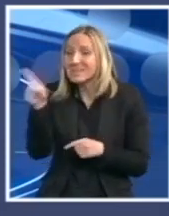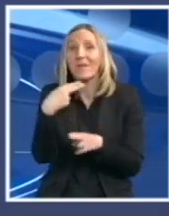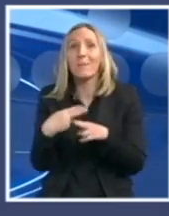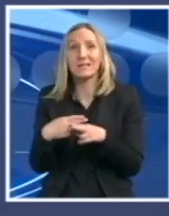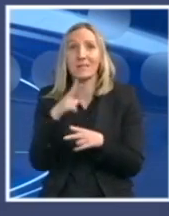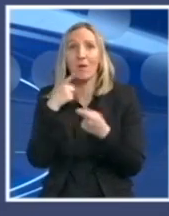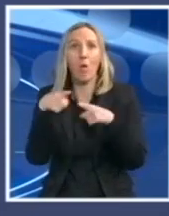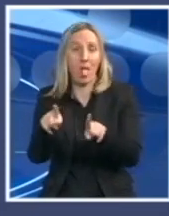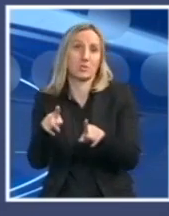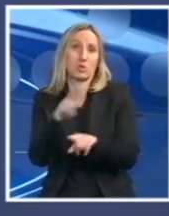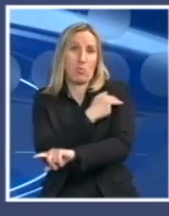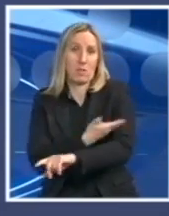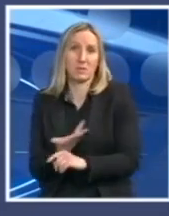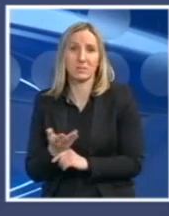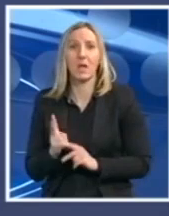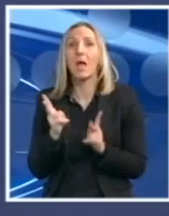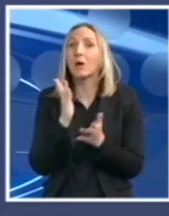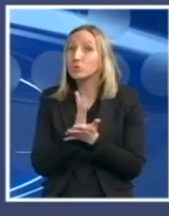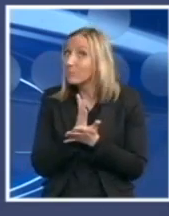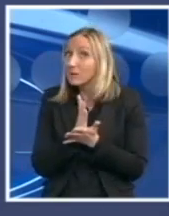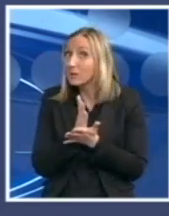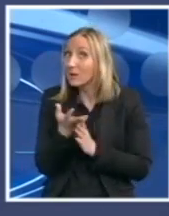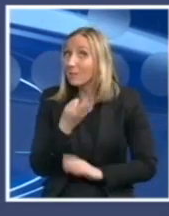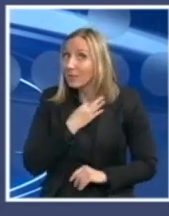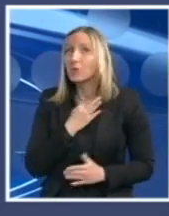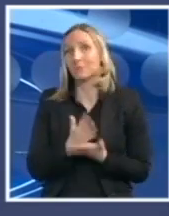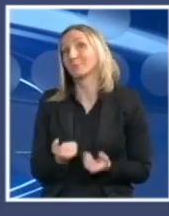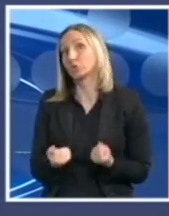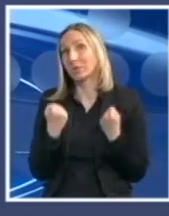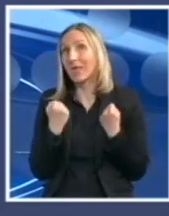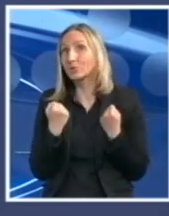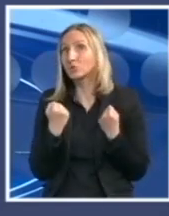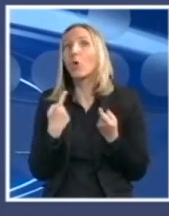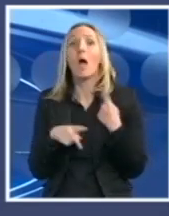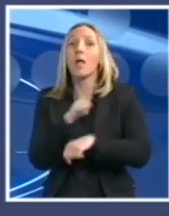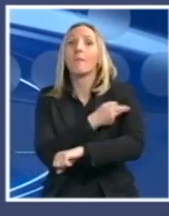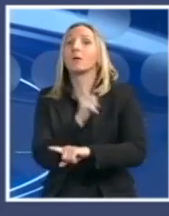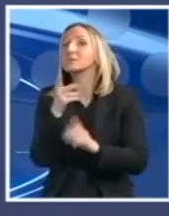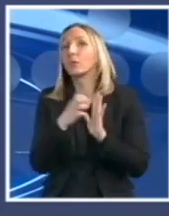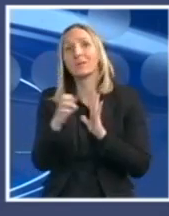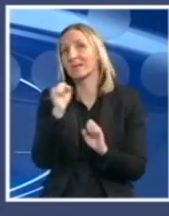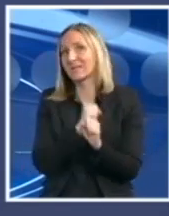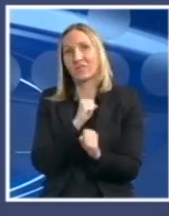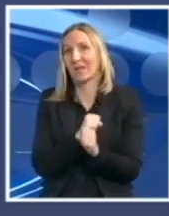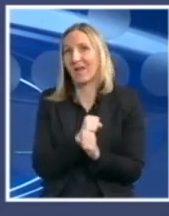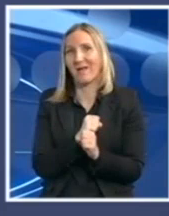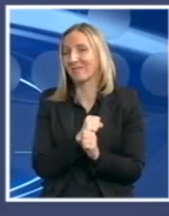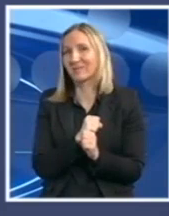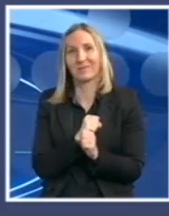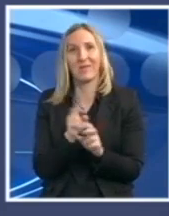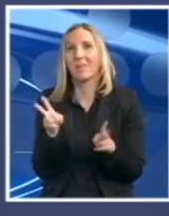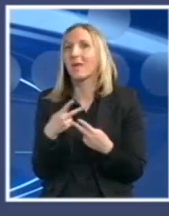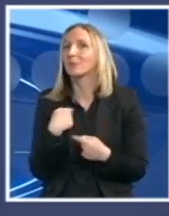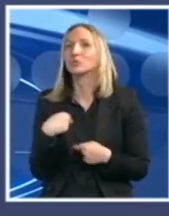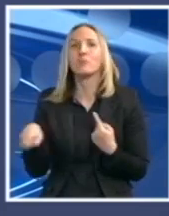pacijenata. Kako će biti? Pa bit će teško. Ali jednostavno bolnica mora da nastavi da radi. Ne možemo mi